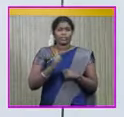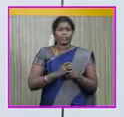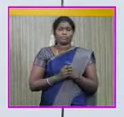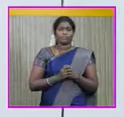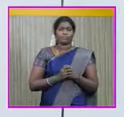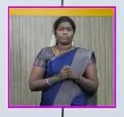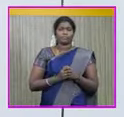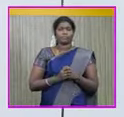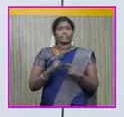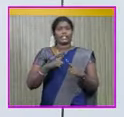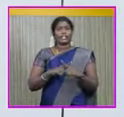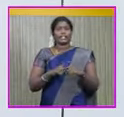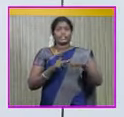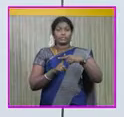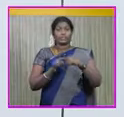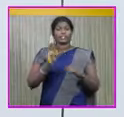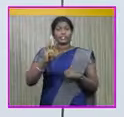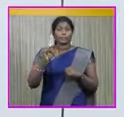எக்ஸ் ப்ளஸ் 40 என்பது